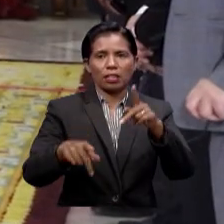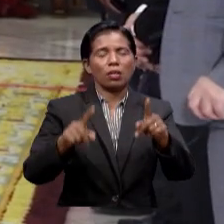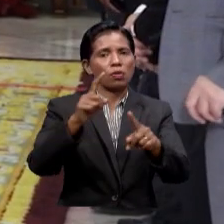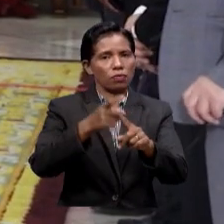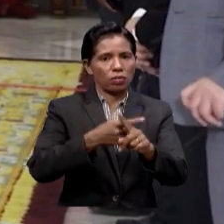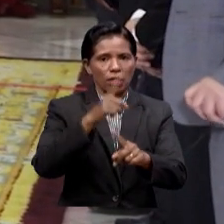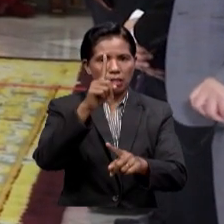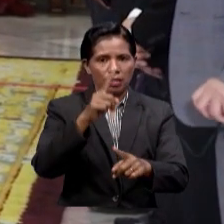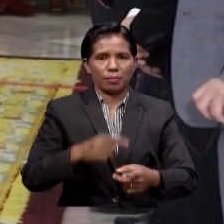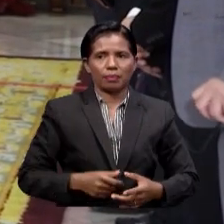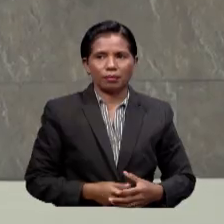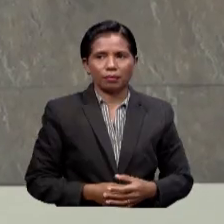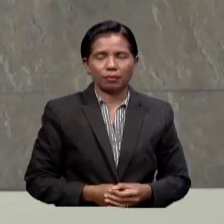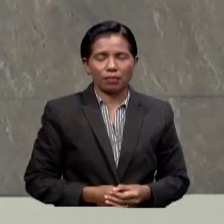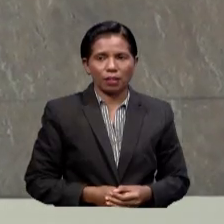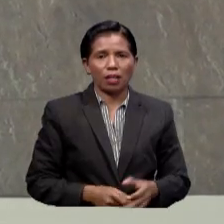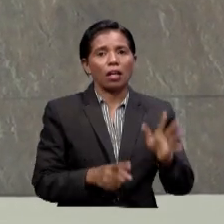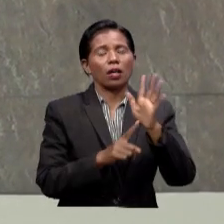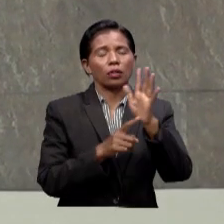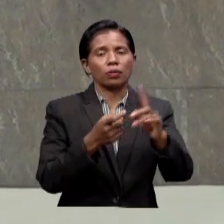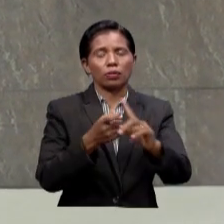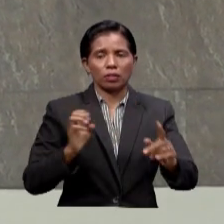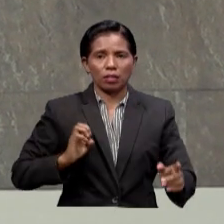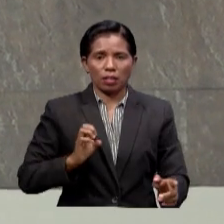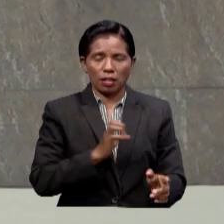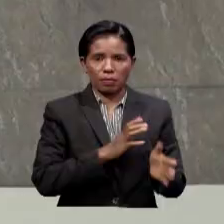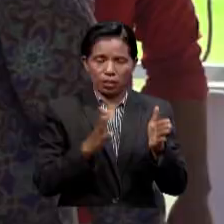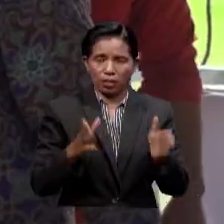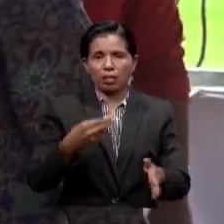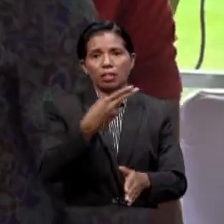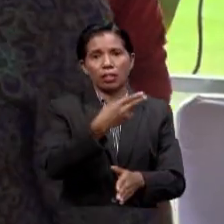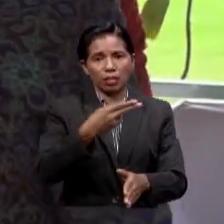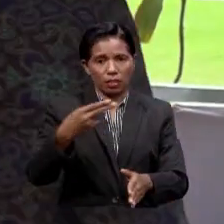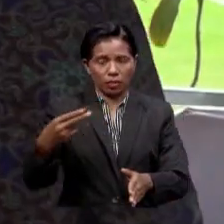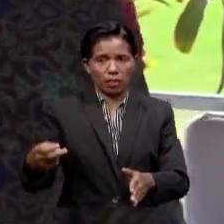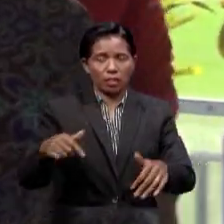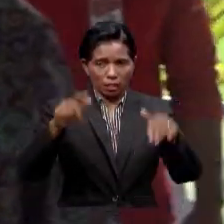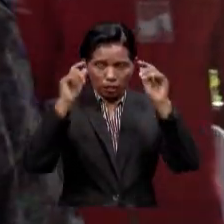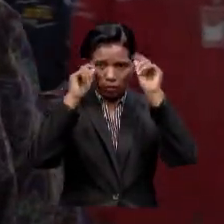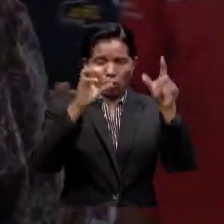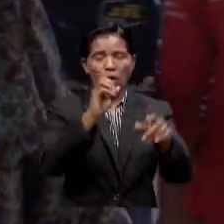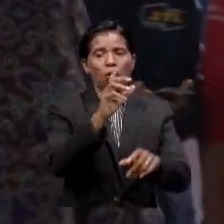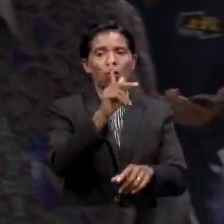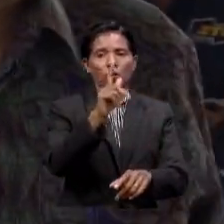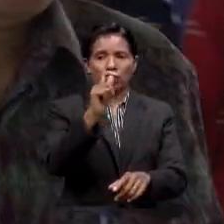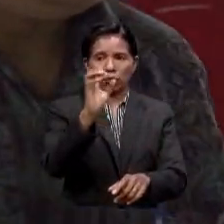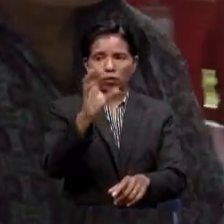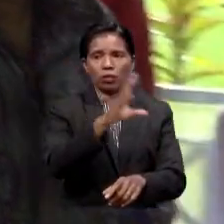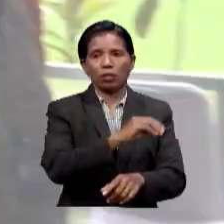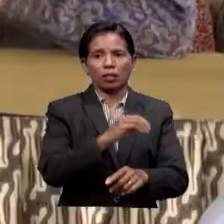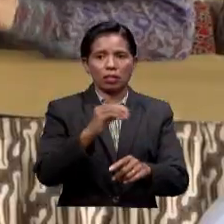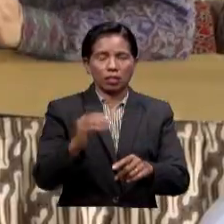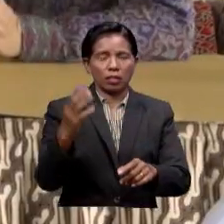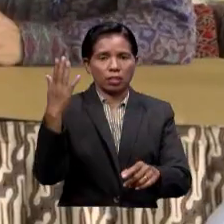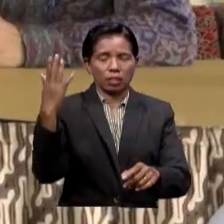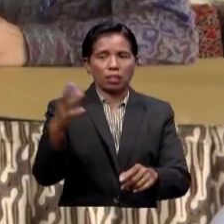idam. Kestau ne hatau si ambasador Republika Indonesia ia Timor Leste Okto Dorines Manik ia keduta ambasador